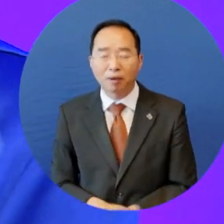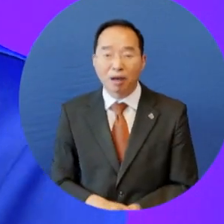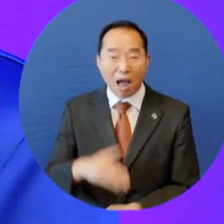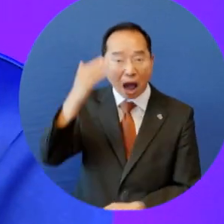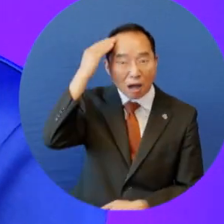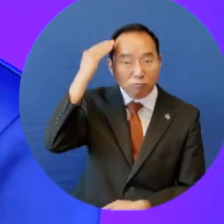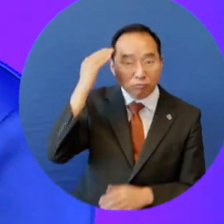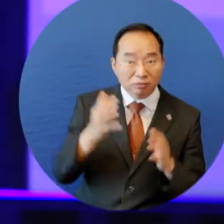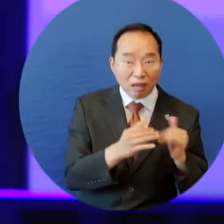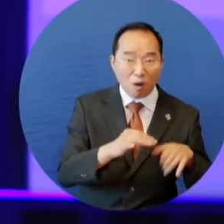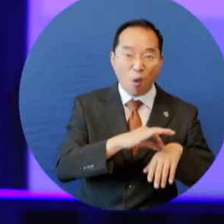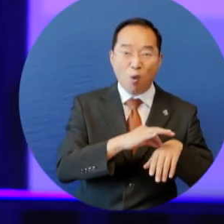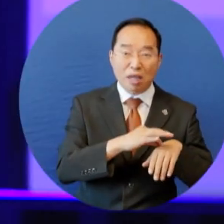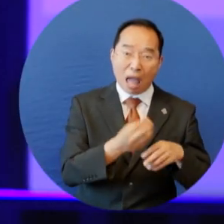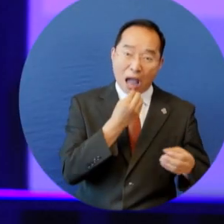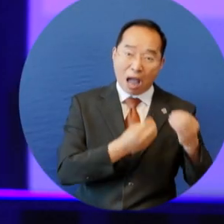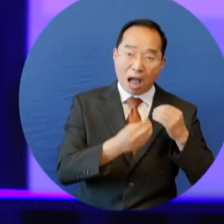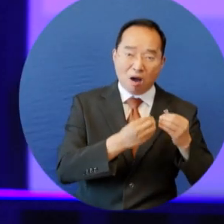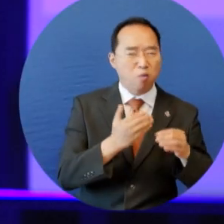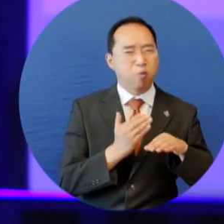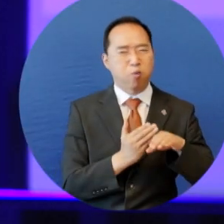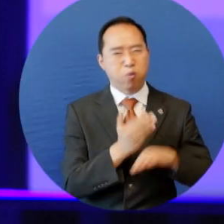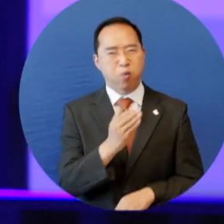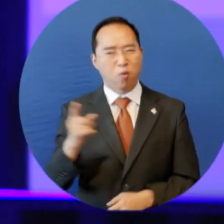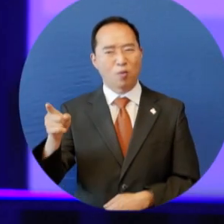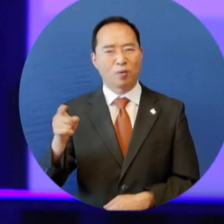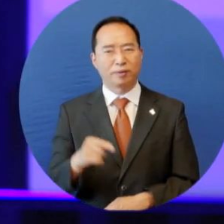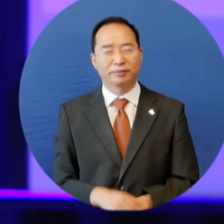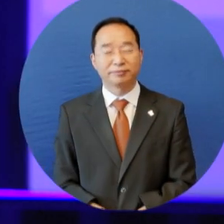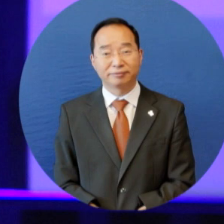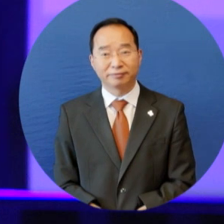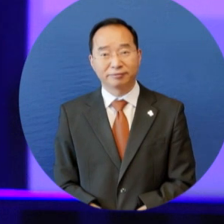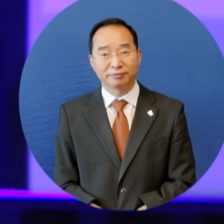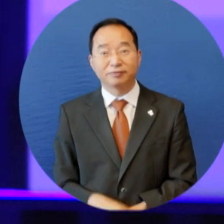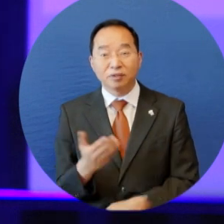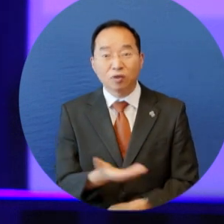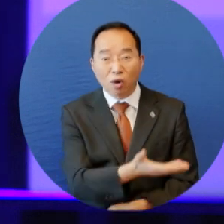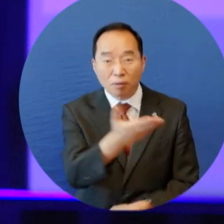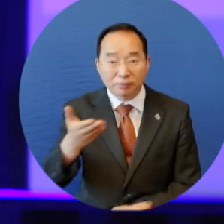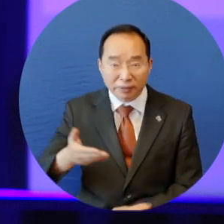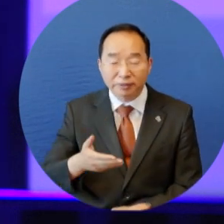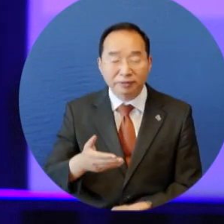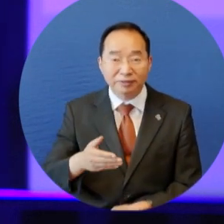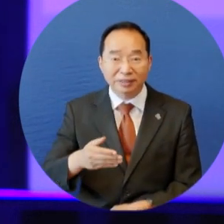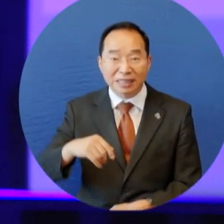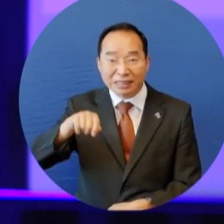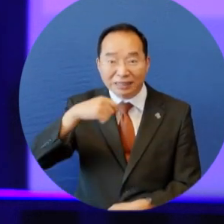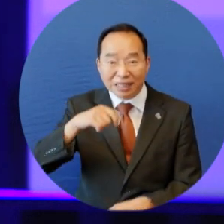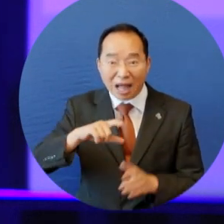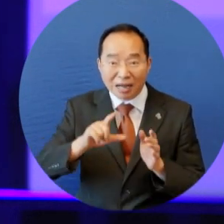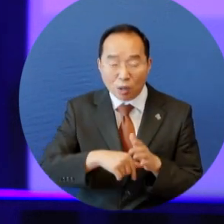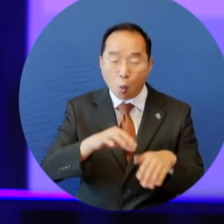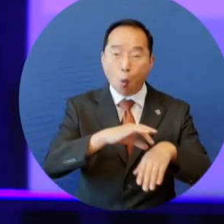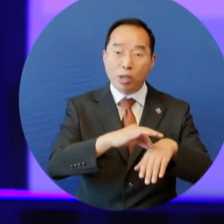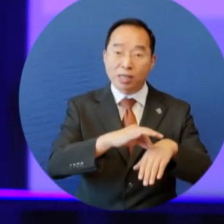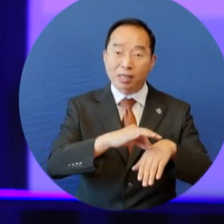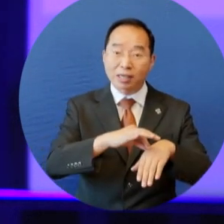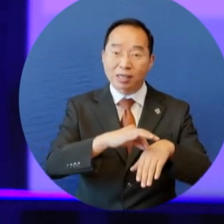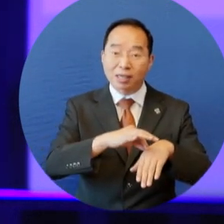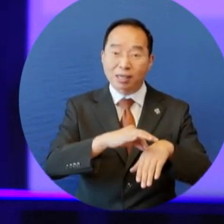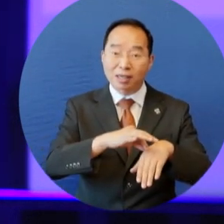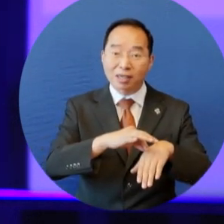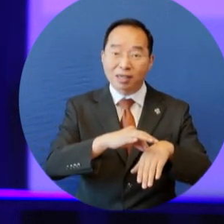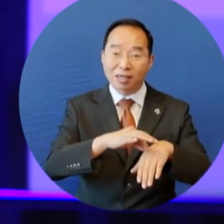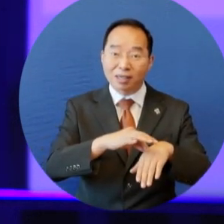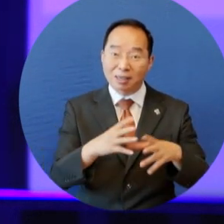심플하게 대답을 하셨습니다. 한국 사람들 너무 고기 많이 먹는 것 같습니다. 여러분들 밥상에서 정말로